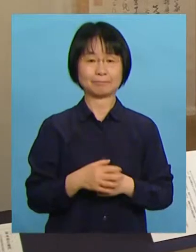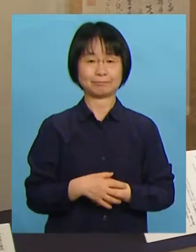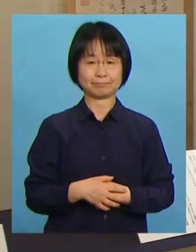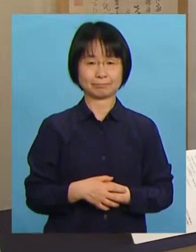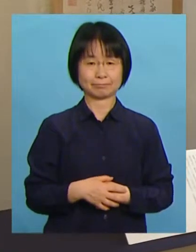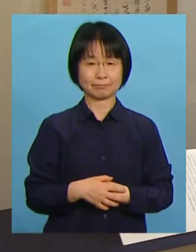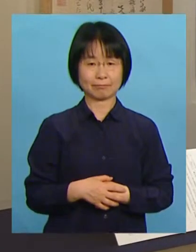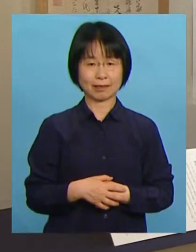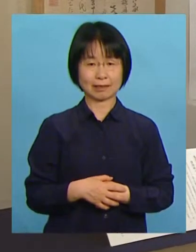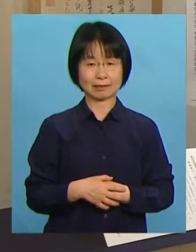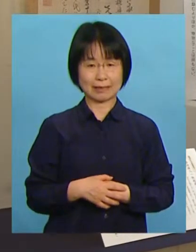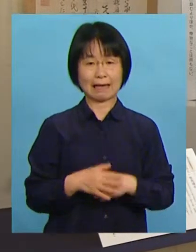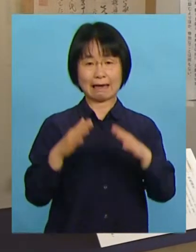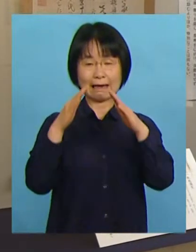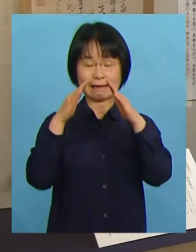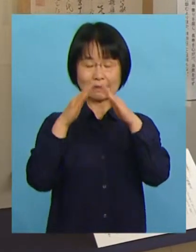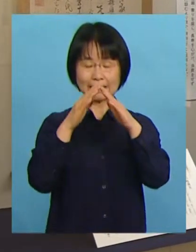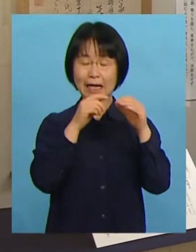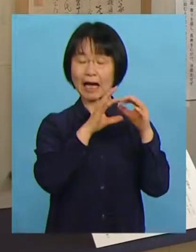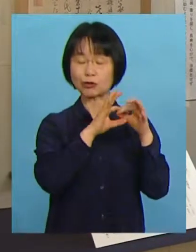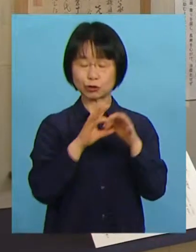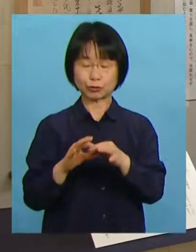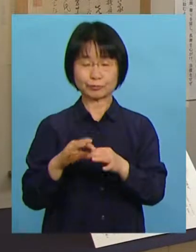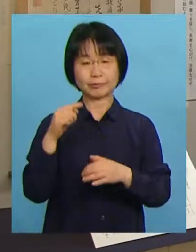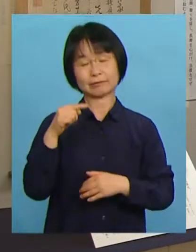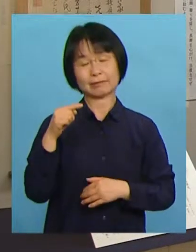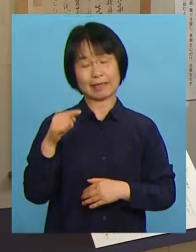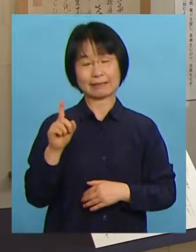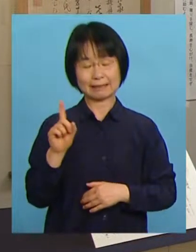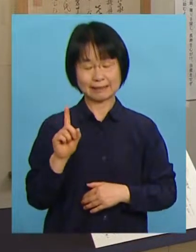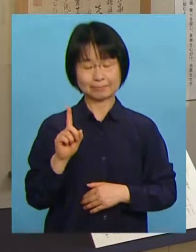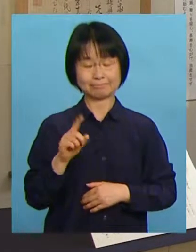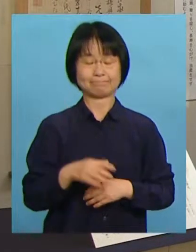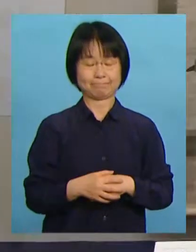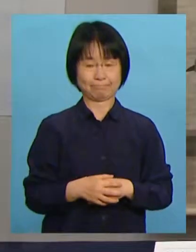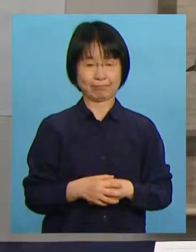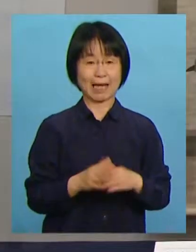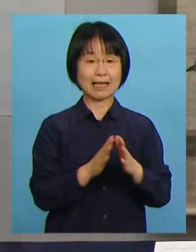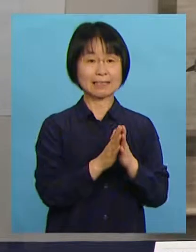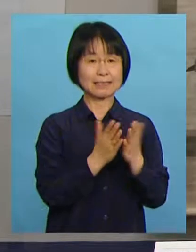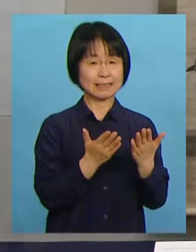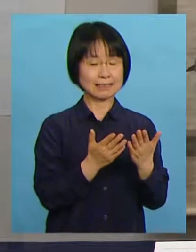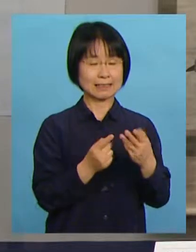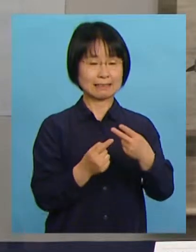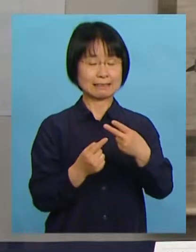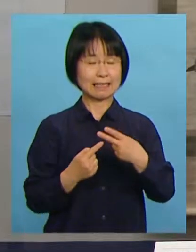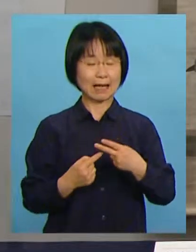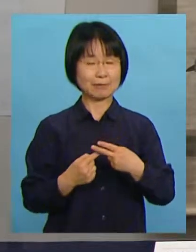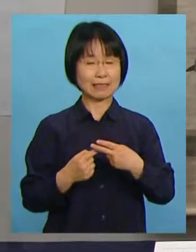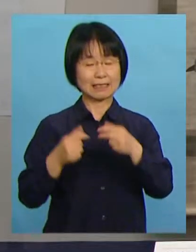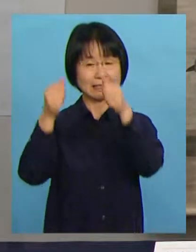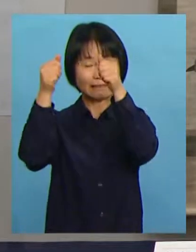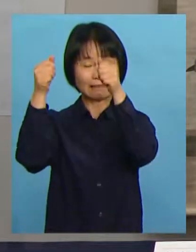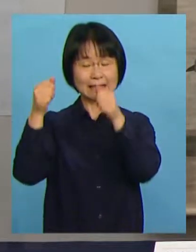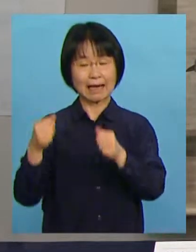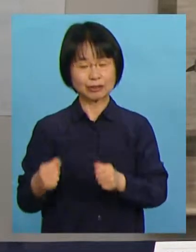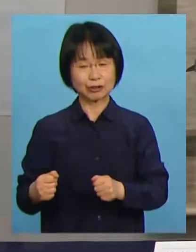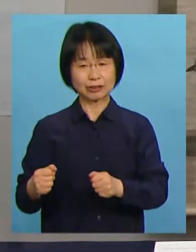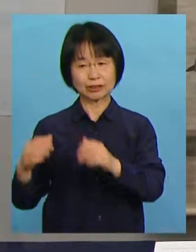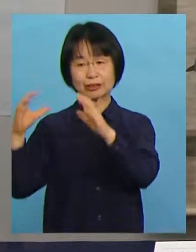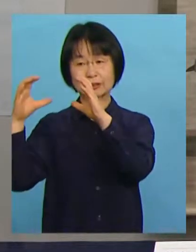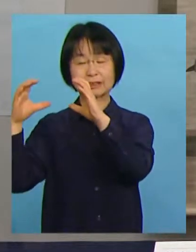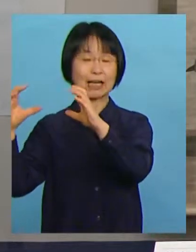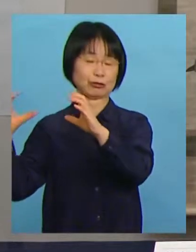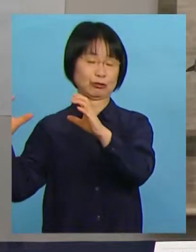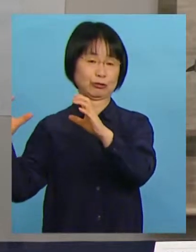家訓というのはですね、はい、冊子であったり手紙、あるいは掛け軸であったり額といったものに書かれたもの